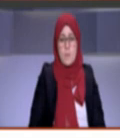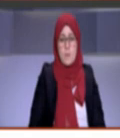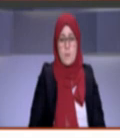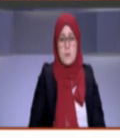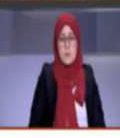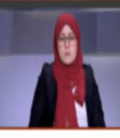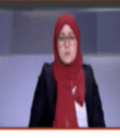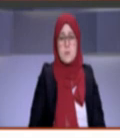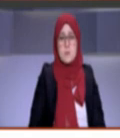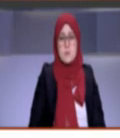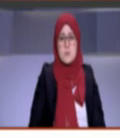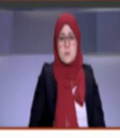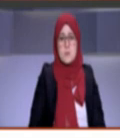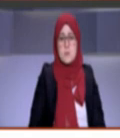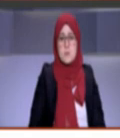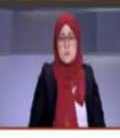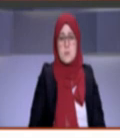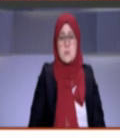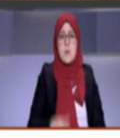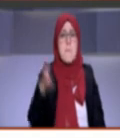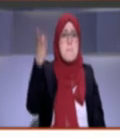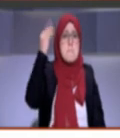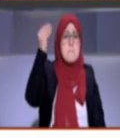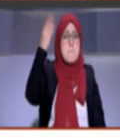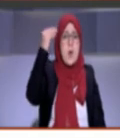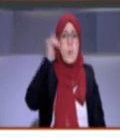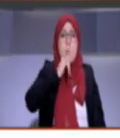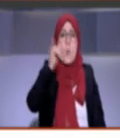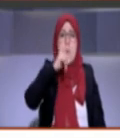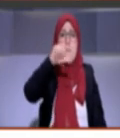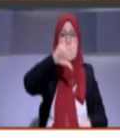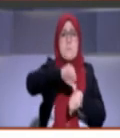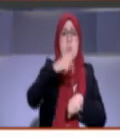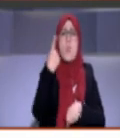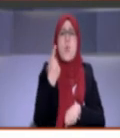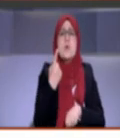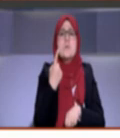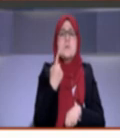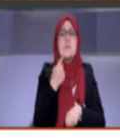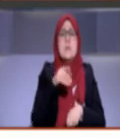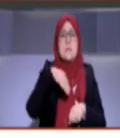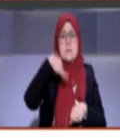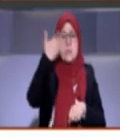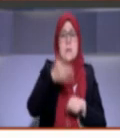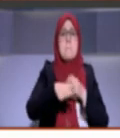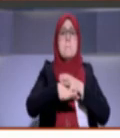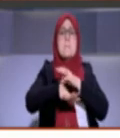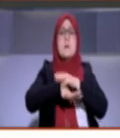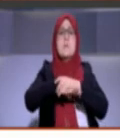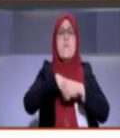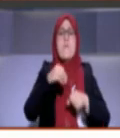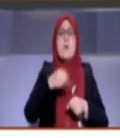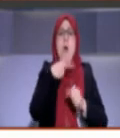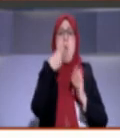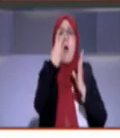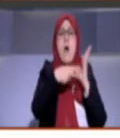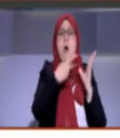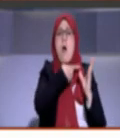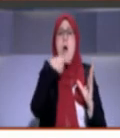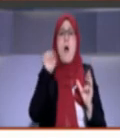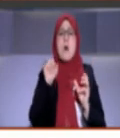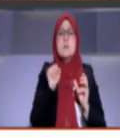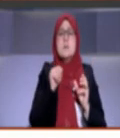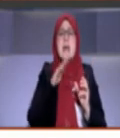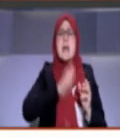في ألمانيا إنها تاخد منها المعلومات اللي بناءً عليه هتنفذ أي قرار خاص بالوباء أو أي وباء آخر بشكل عام. التقرير طلع، إحنا